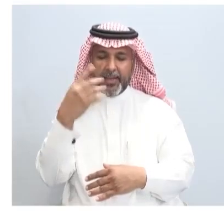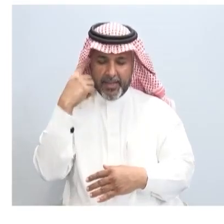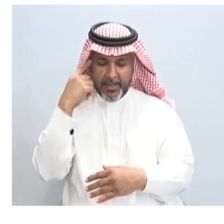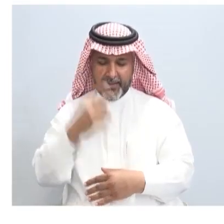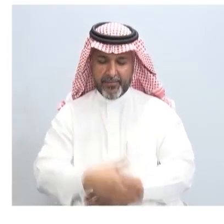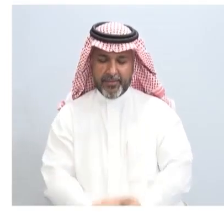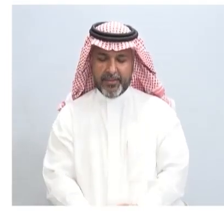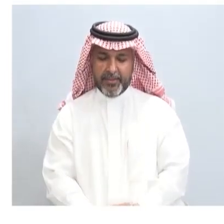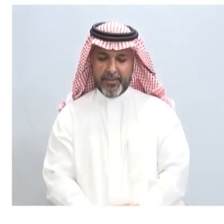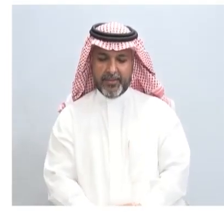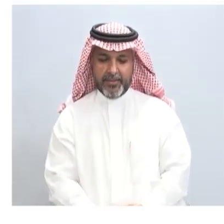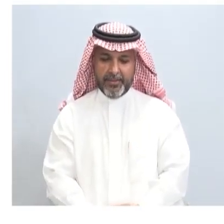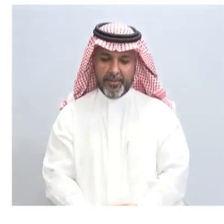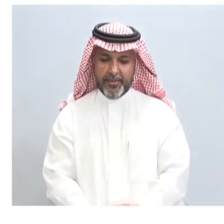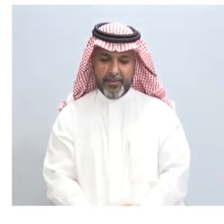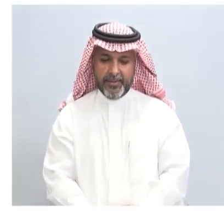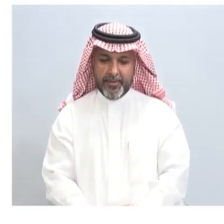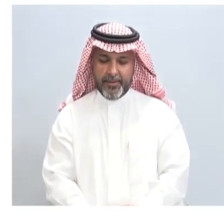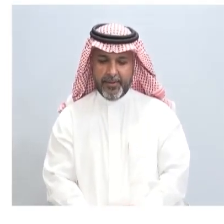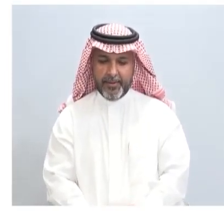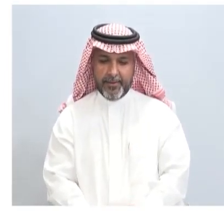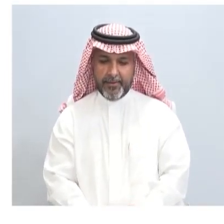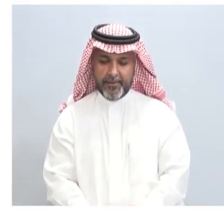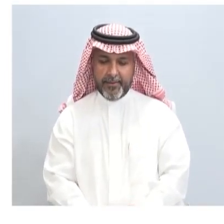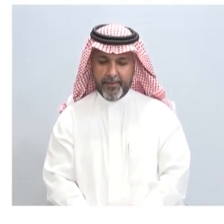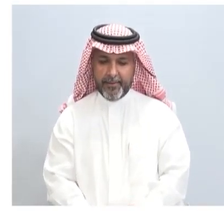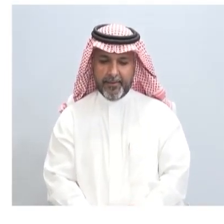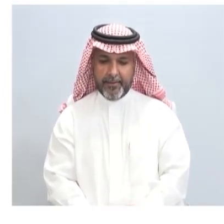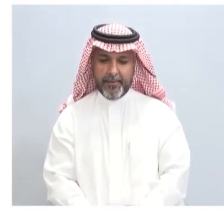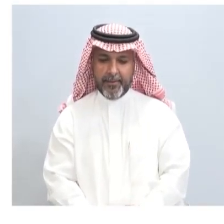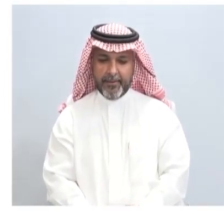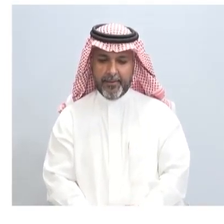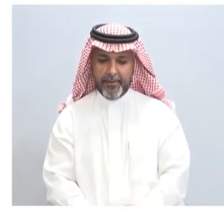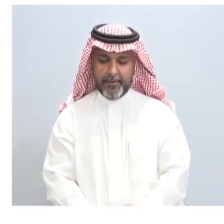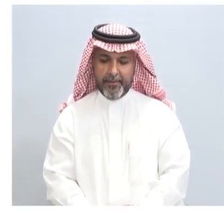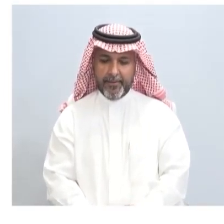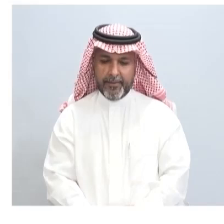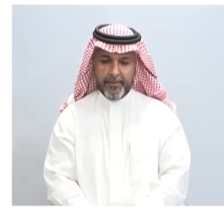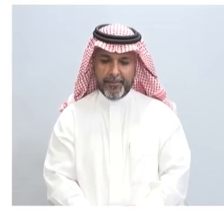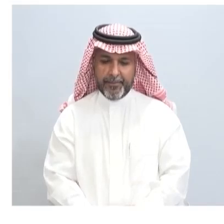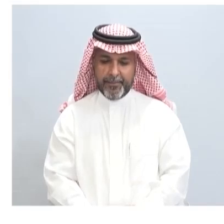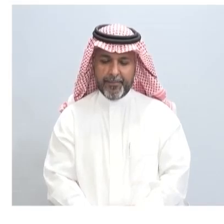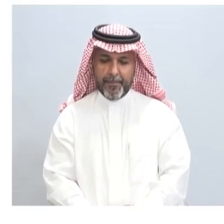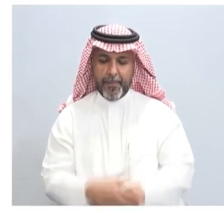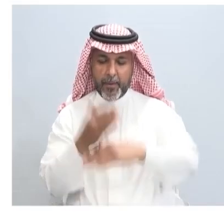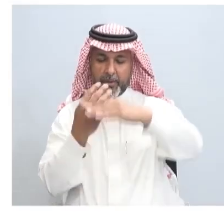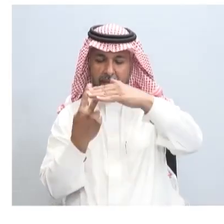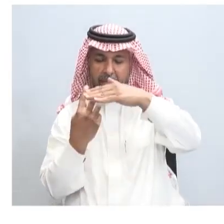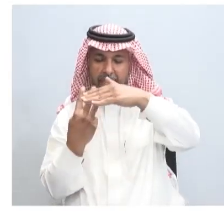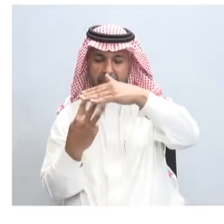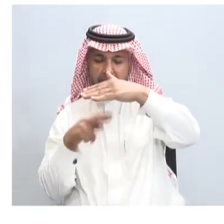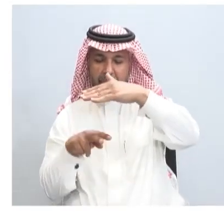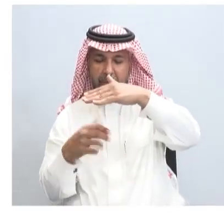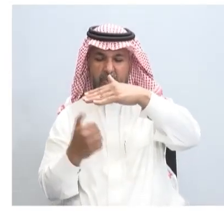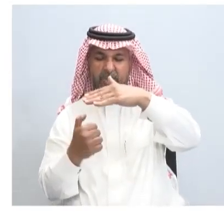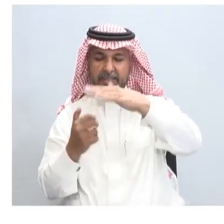بعد ما اخذنا الوحده الثامنه او الفصل الثامن صرنا مبدعين في الزوايا صح ولا لا 360 45 تق